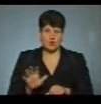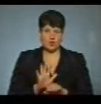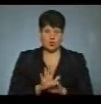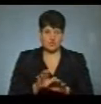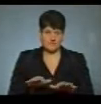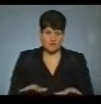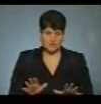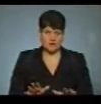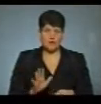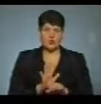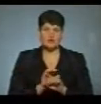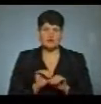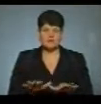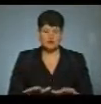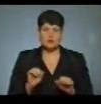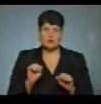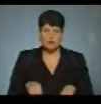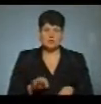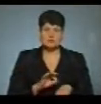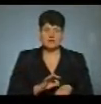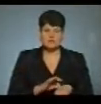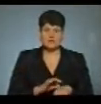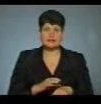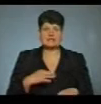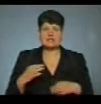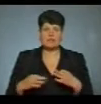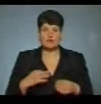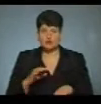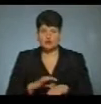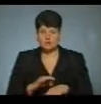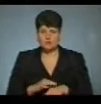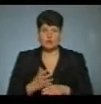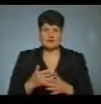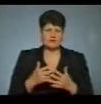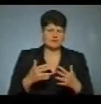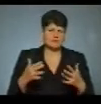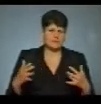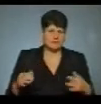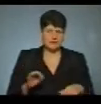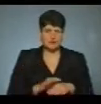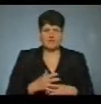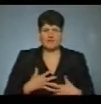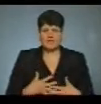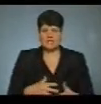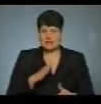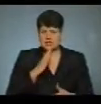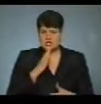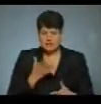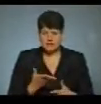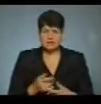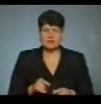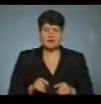Тому що на коронавірус може захворіти людина з неврологічною хворобою, з урологічною, вагітна, яка йде родити, їх хтось